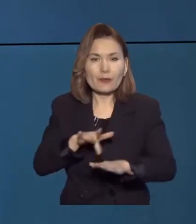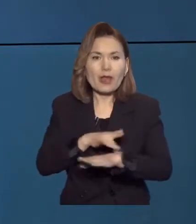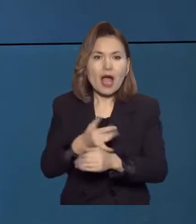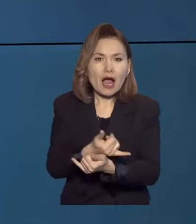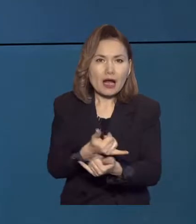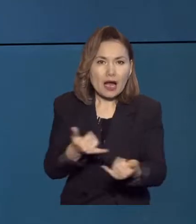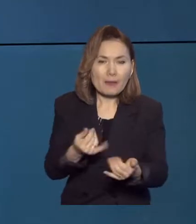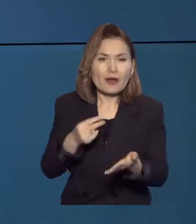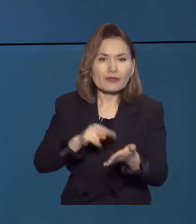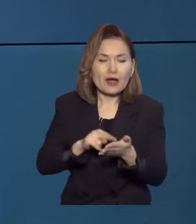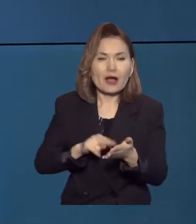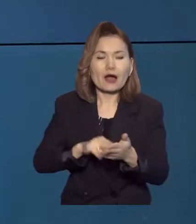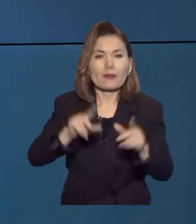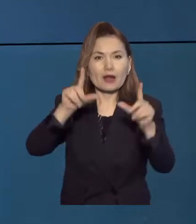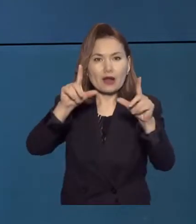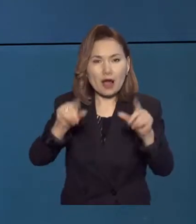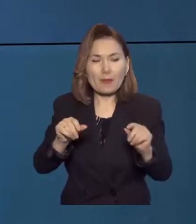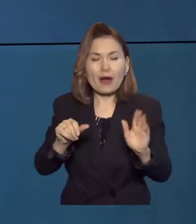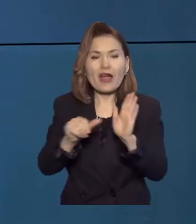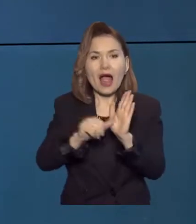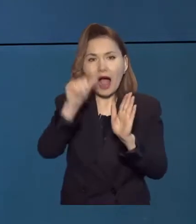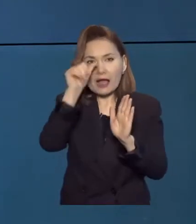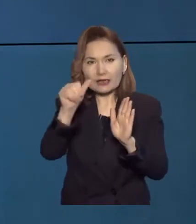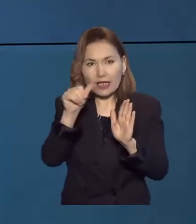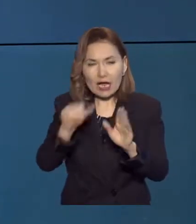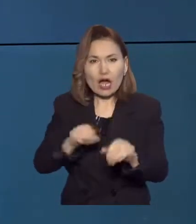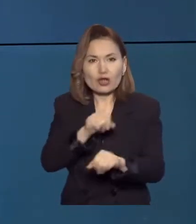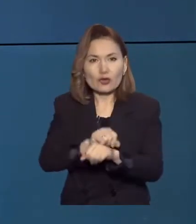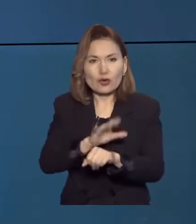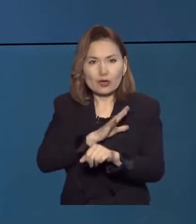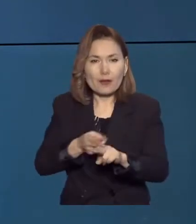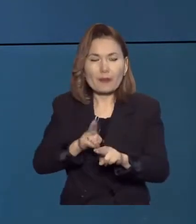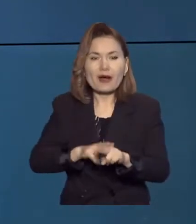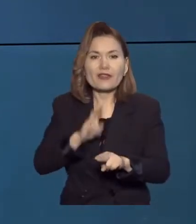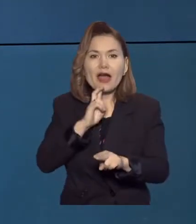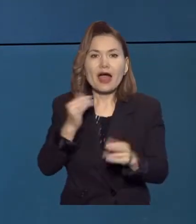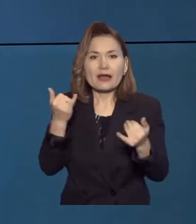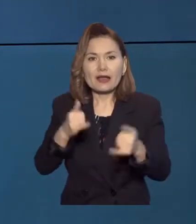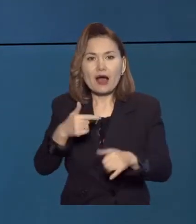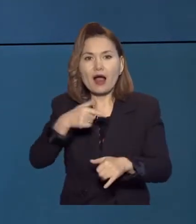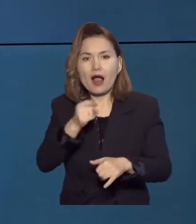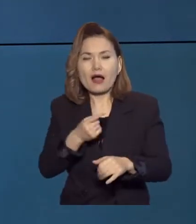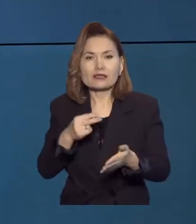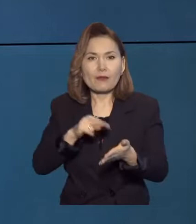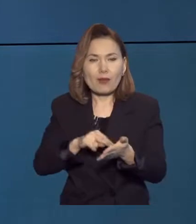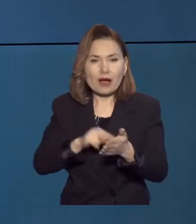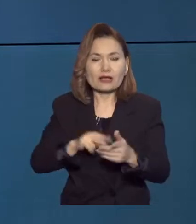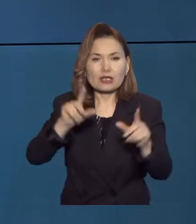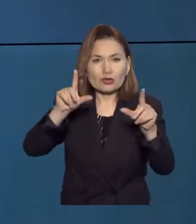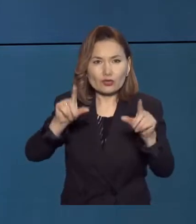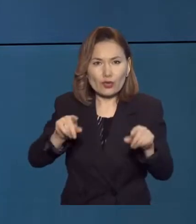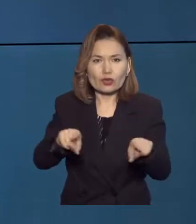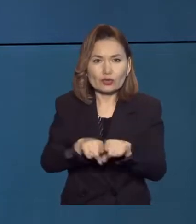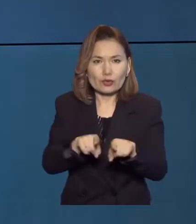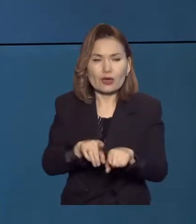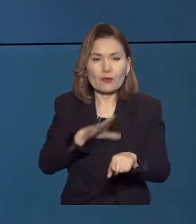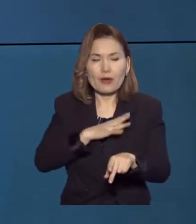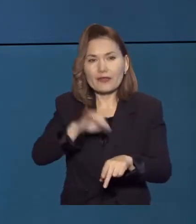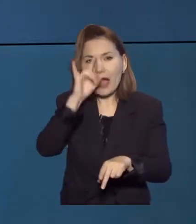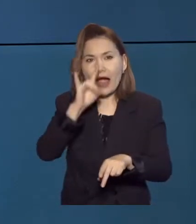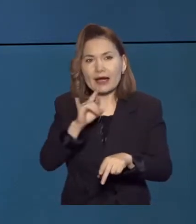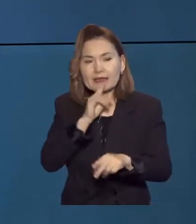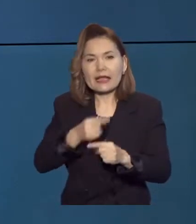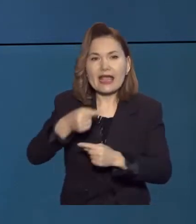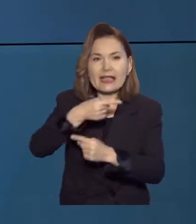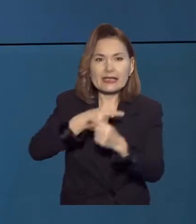қызметтерге тарифтердің өсуіне жарты жылға мораторий енгізілді. Жанар жағармай мен газға шекті баға белгіленді. Үкімет жанындағы отандық кәсіпкерлер